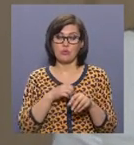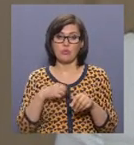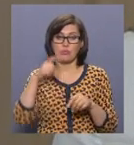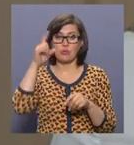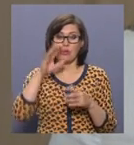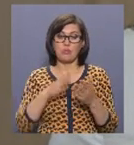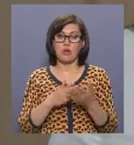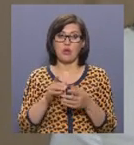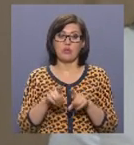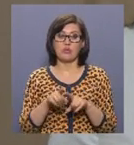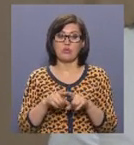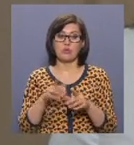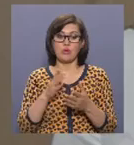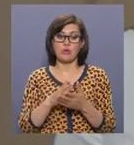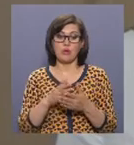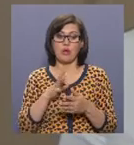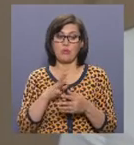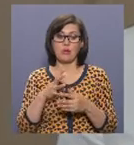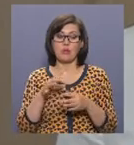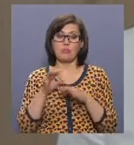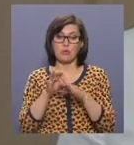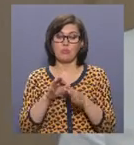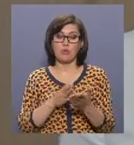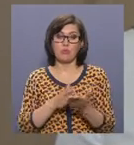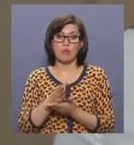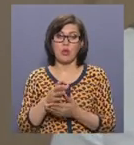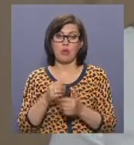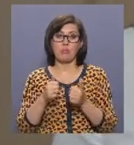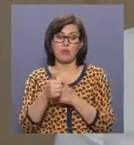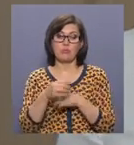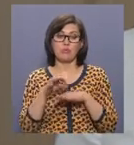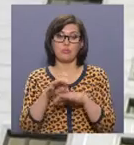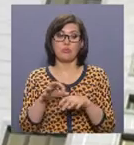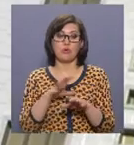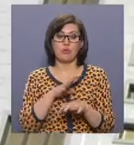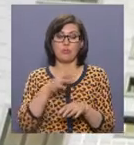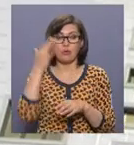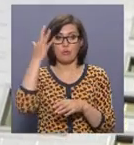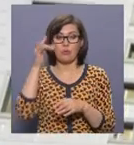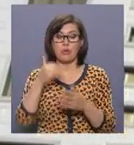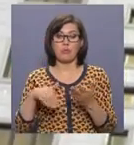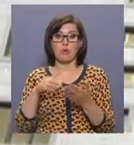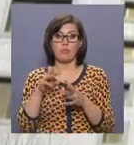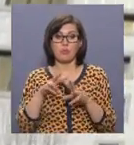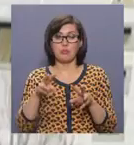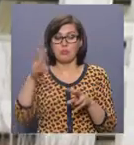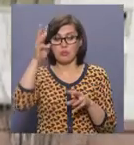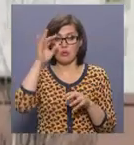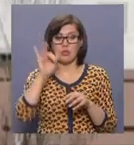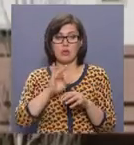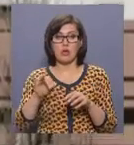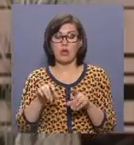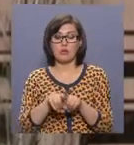бір бағыты ұстанымы бар, сол ұстанымды ұстап, тек қана алға қарай жылжу керек деп ойлаймын. Қорыта келгенде білім министрлігінің жаңа